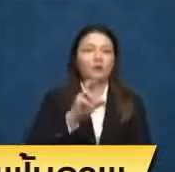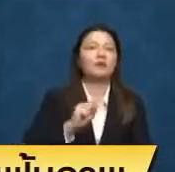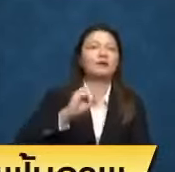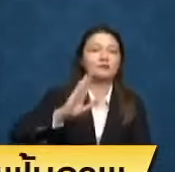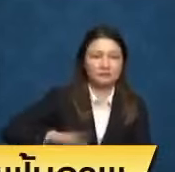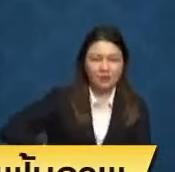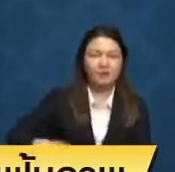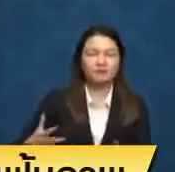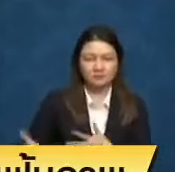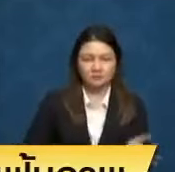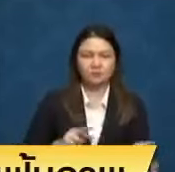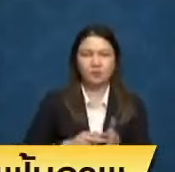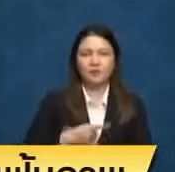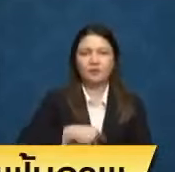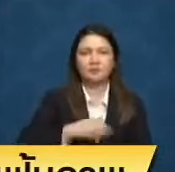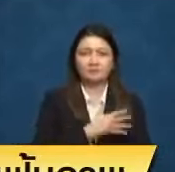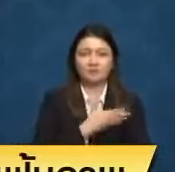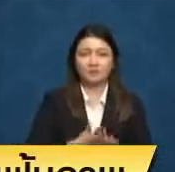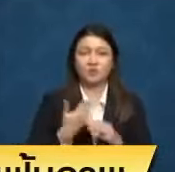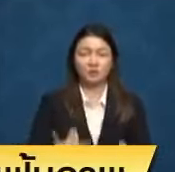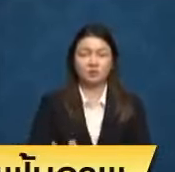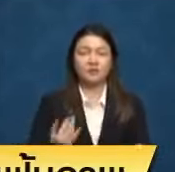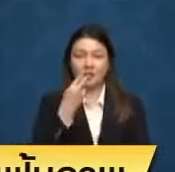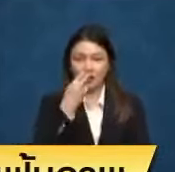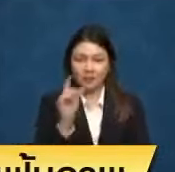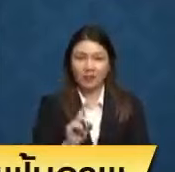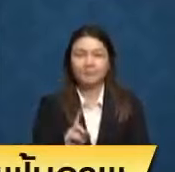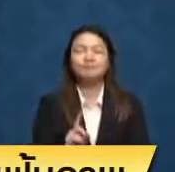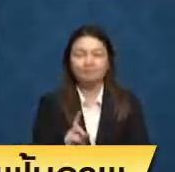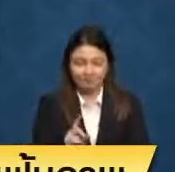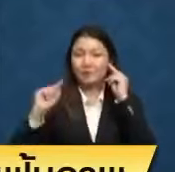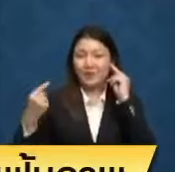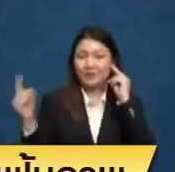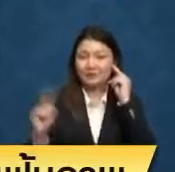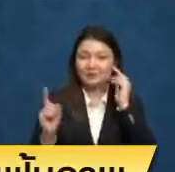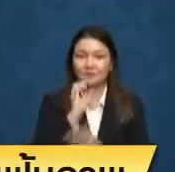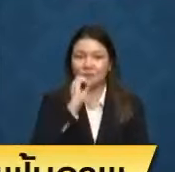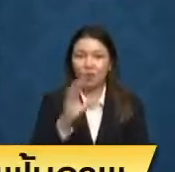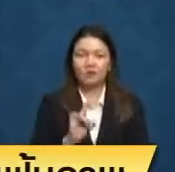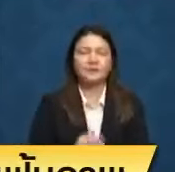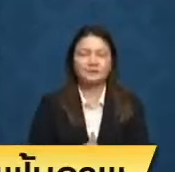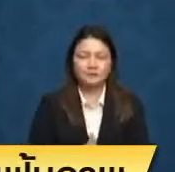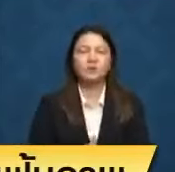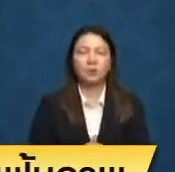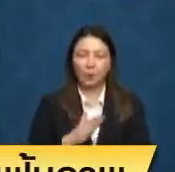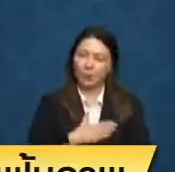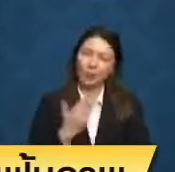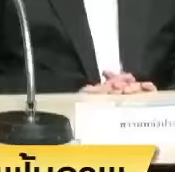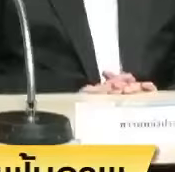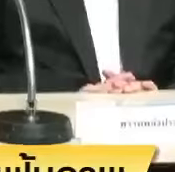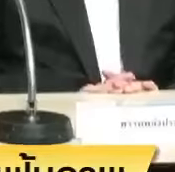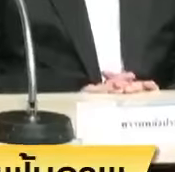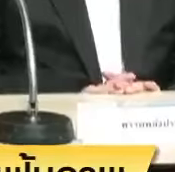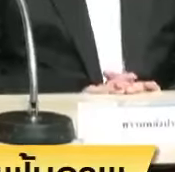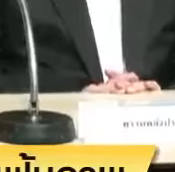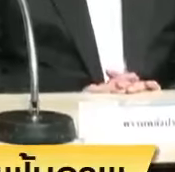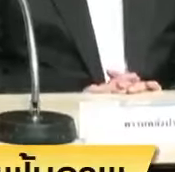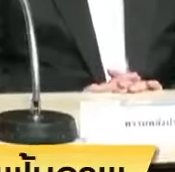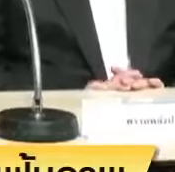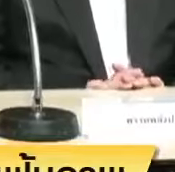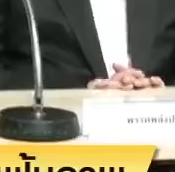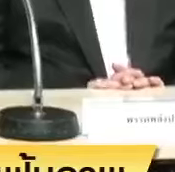เงินแสนล้านเนี่ยมันจะกลายเป็น200,000 ล้านเพราะประชาชนต้องเติมด้วยครึ่งหนึ่ง ใช่ หรือเติมเงินให้คนจน